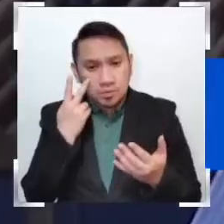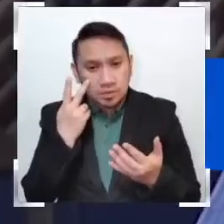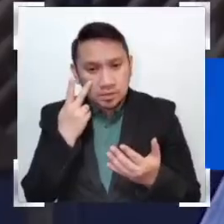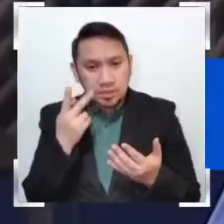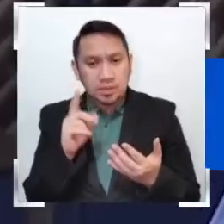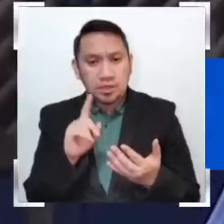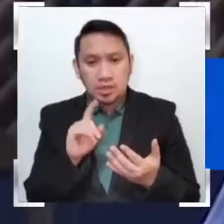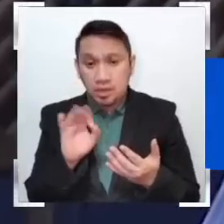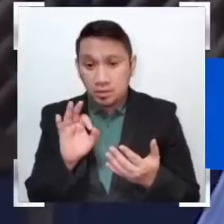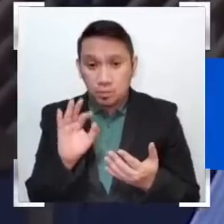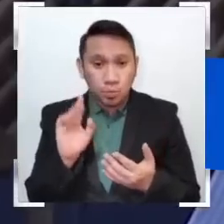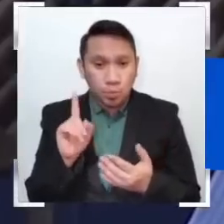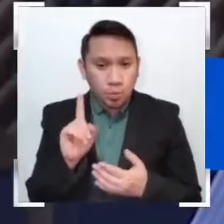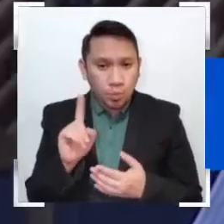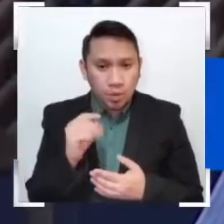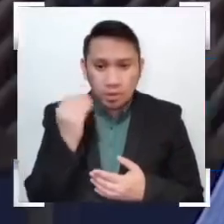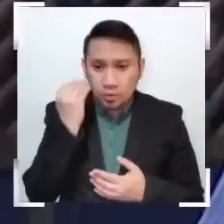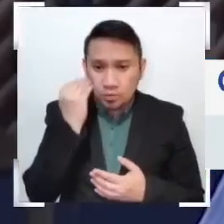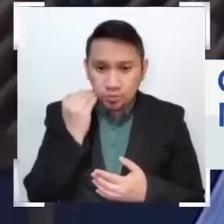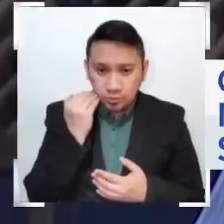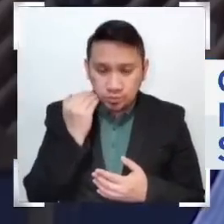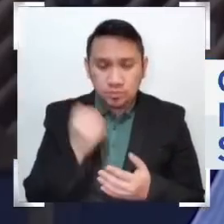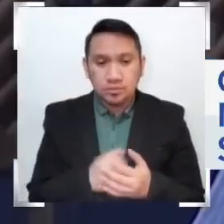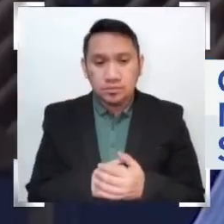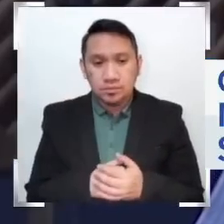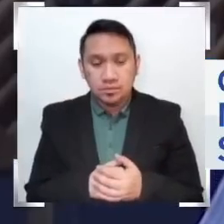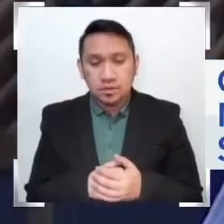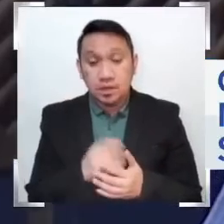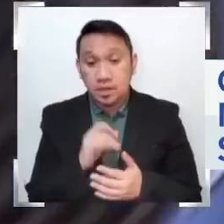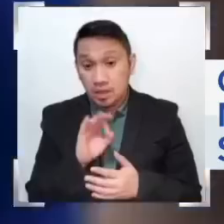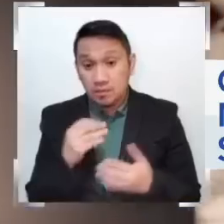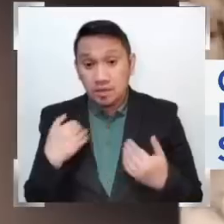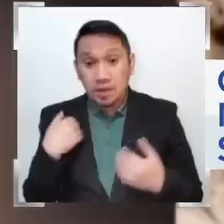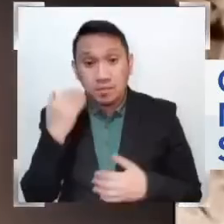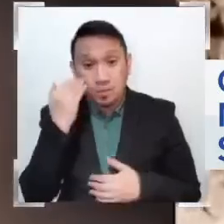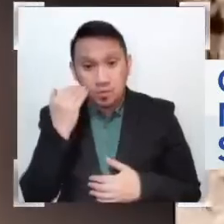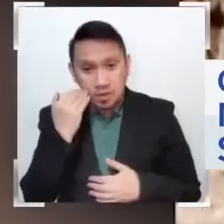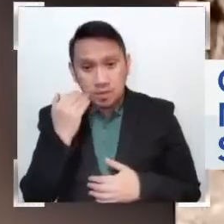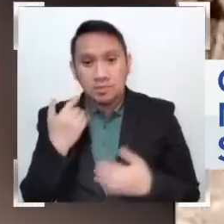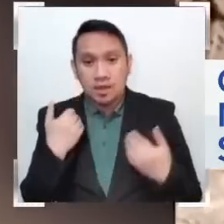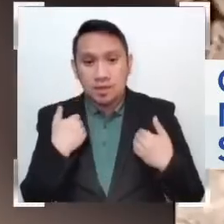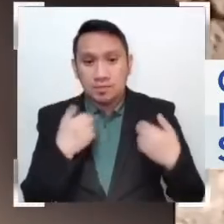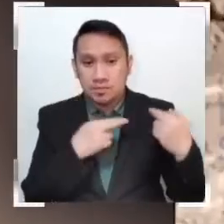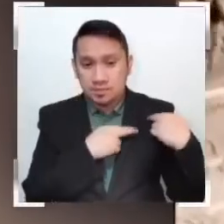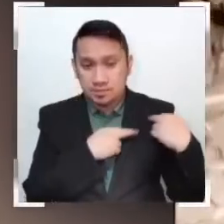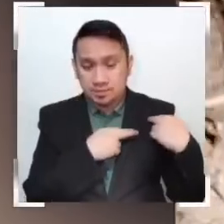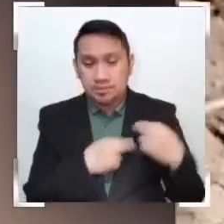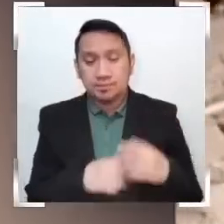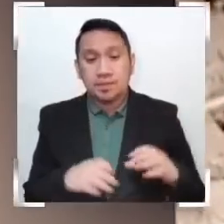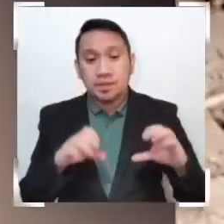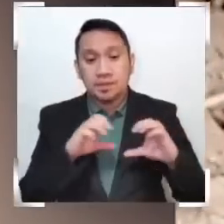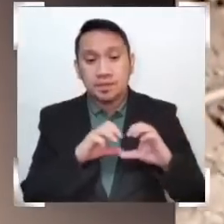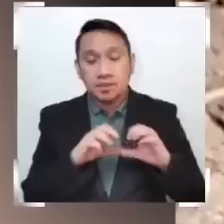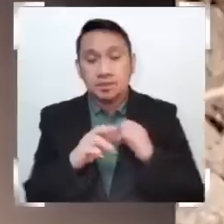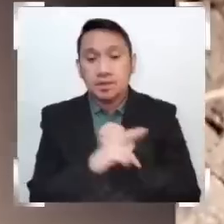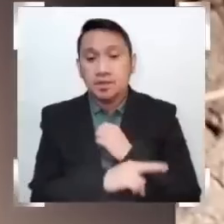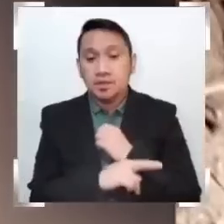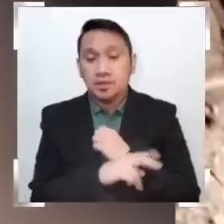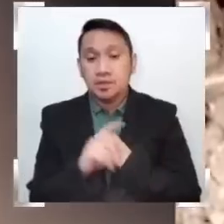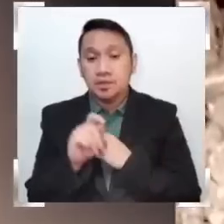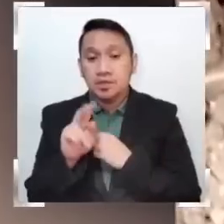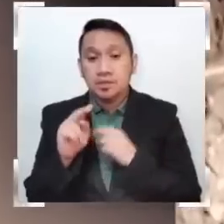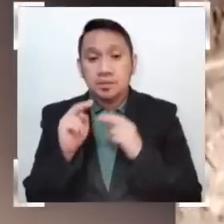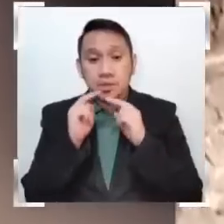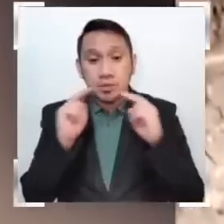Malalaman kung may pagkukulang sila, mananagot sila kung meron man. Para sa GMA Regional TV Balitang Southern Tagalog